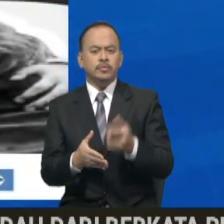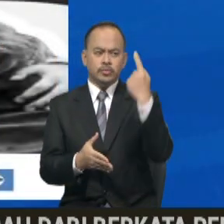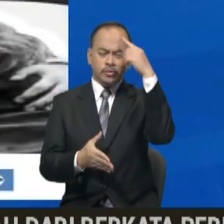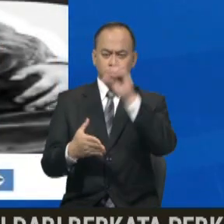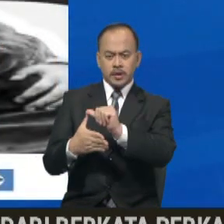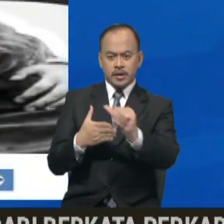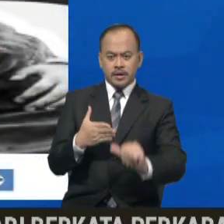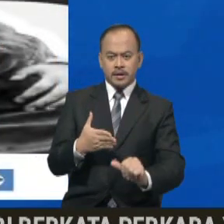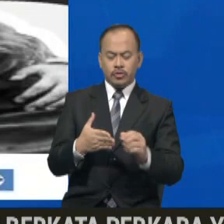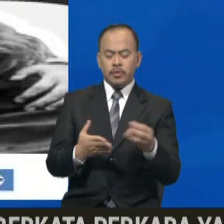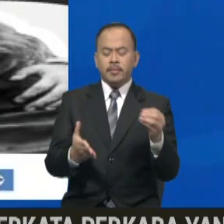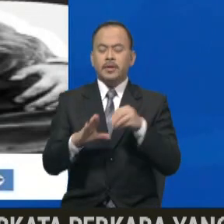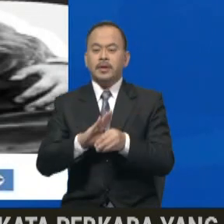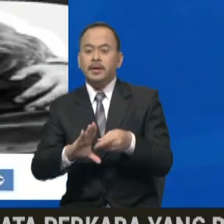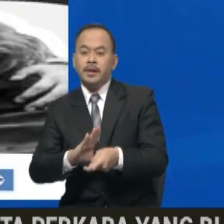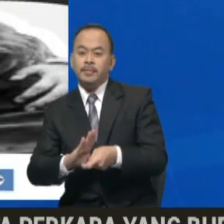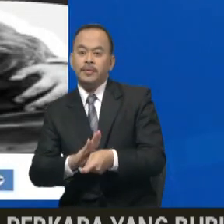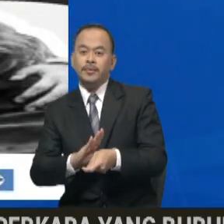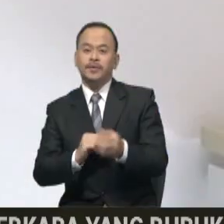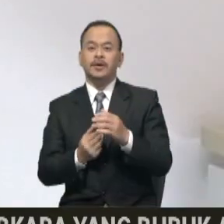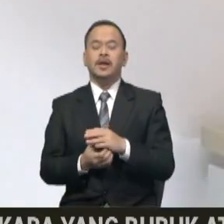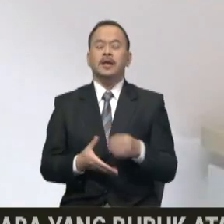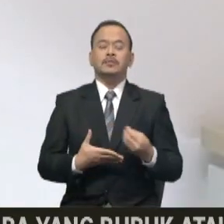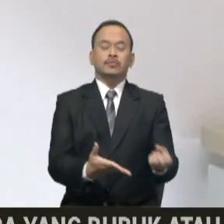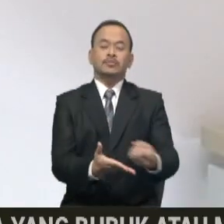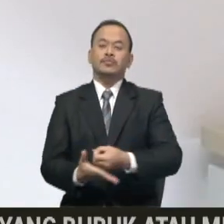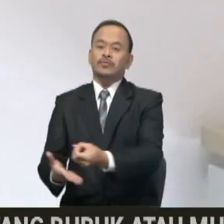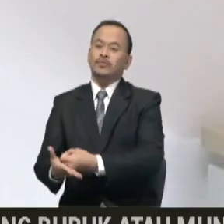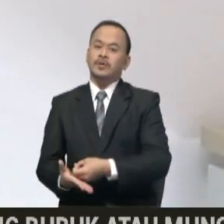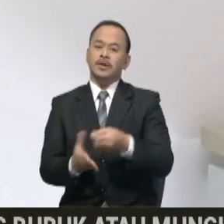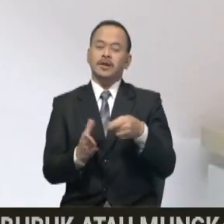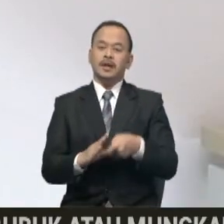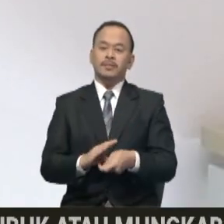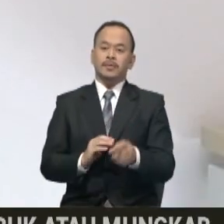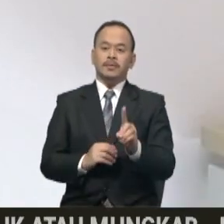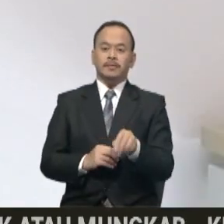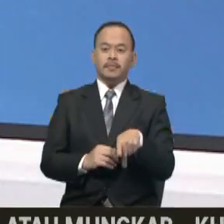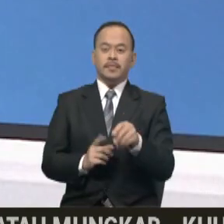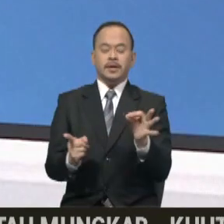akhirat dengan menabung apa menyumbang ke dana tabung Falastin ini.